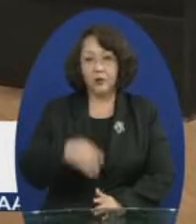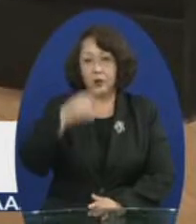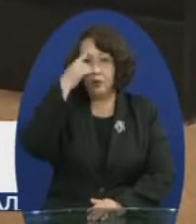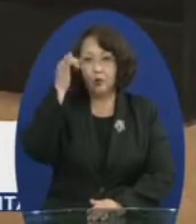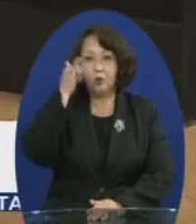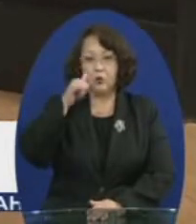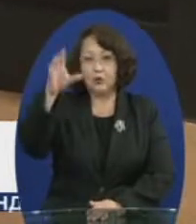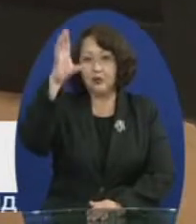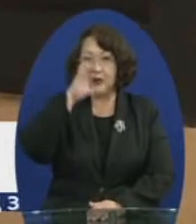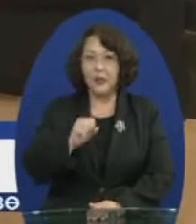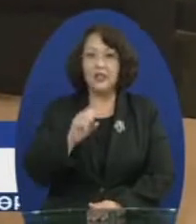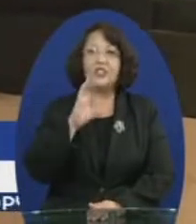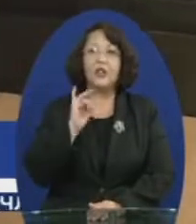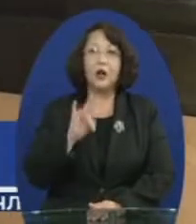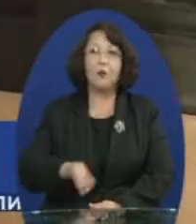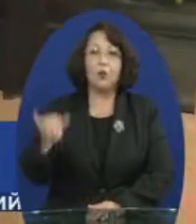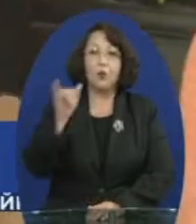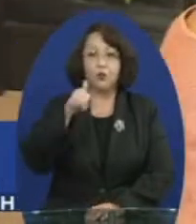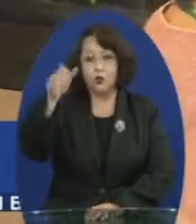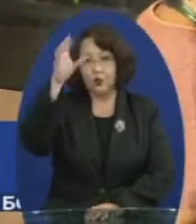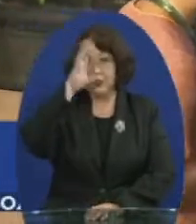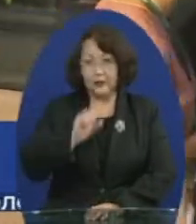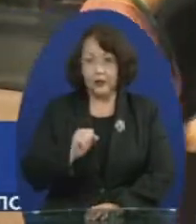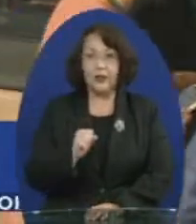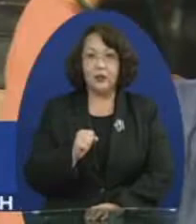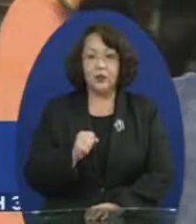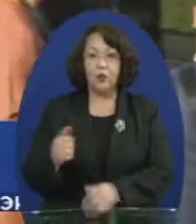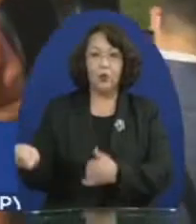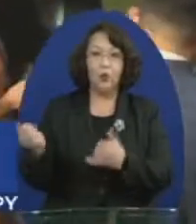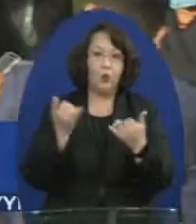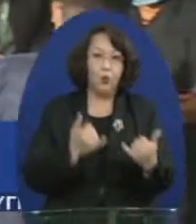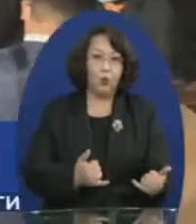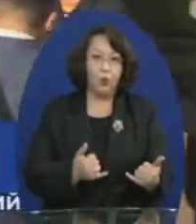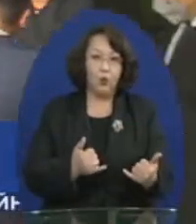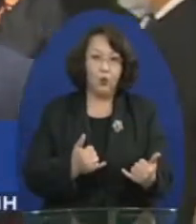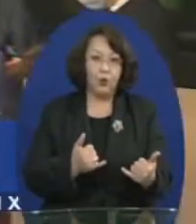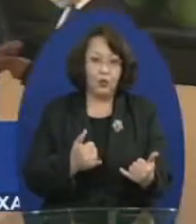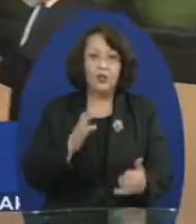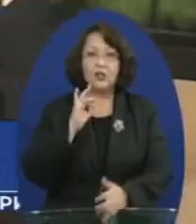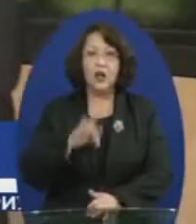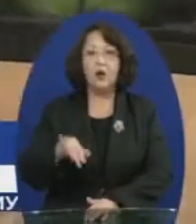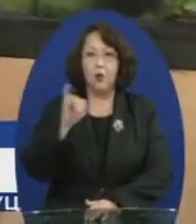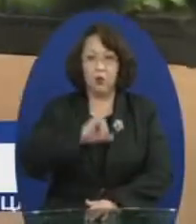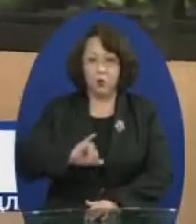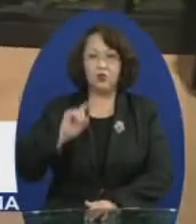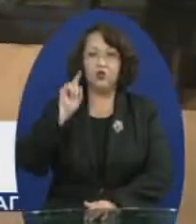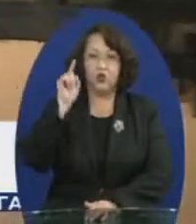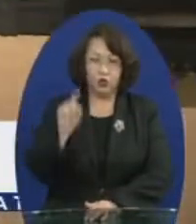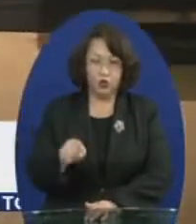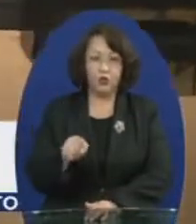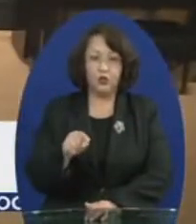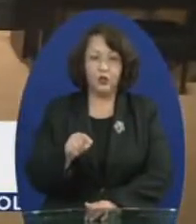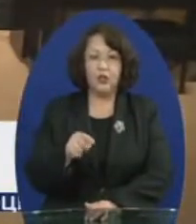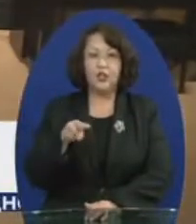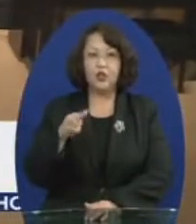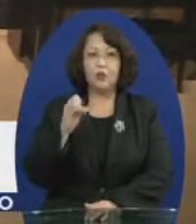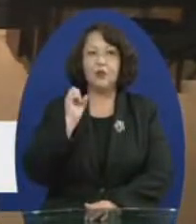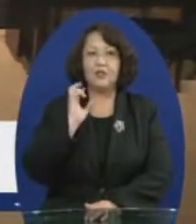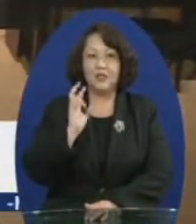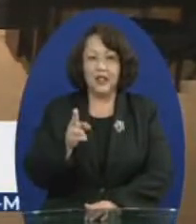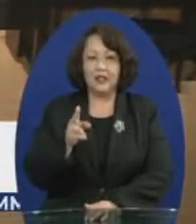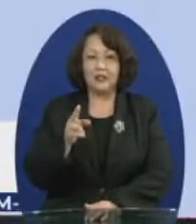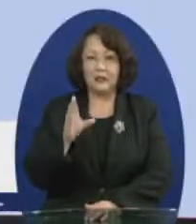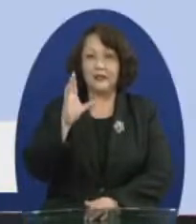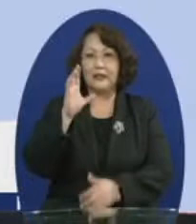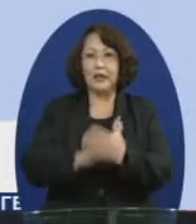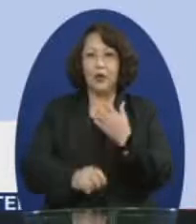Монгол Улсын ерөнхий сайд Сингапур Улсын ерөнхий сайдын одоо урилгаар Сингапур улсад ажиллаж байгаа. За ажлын эхний өдрийн Дамаск сангийн үйл